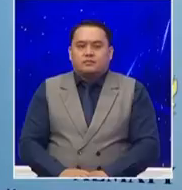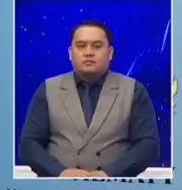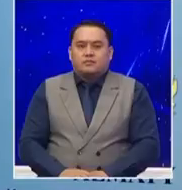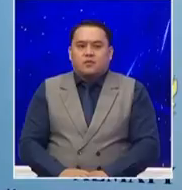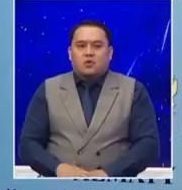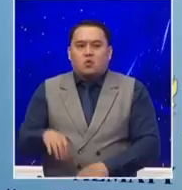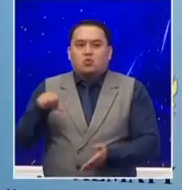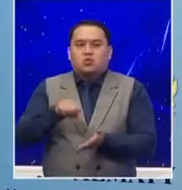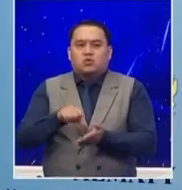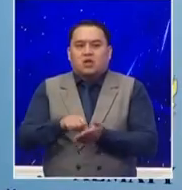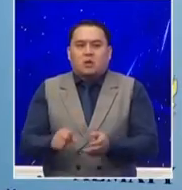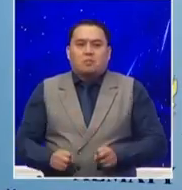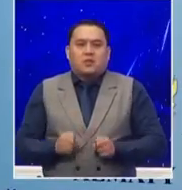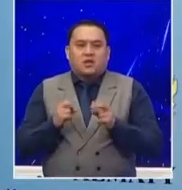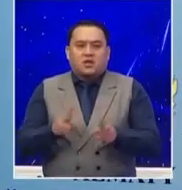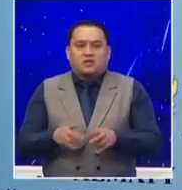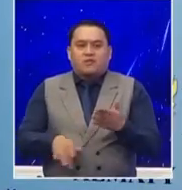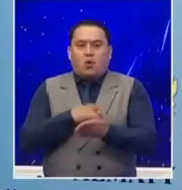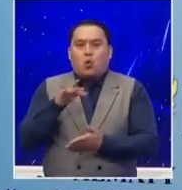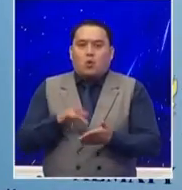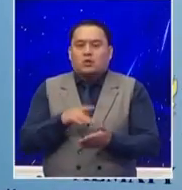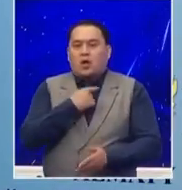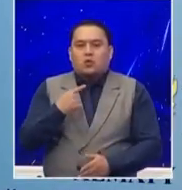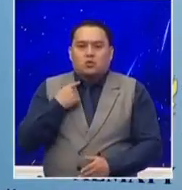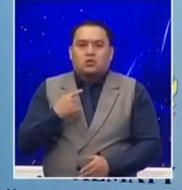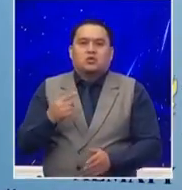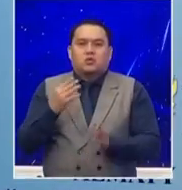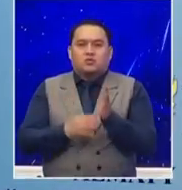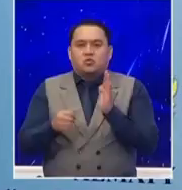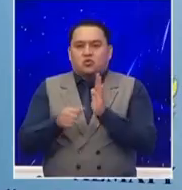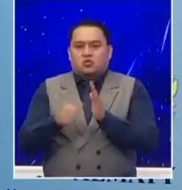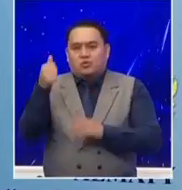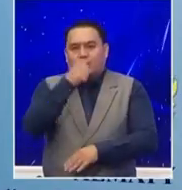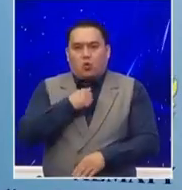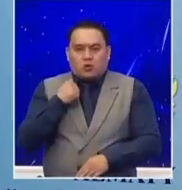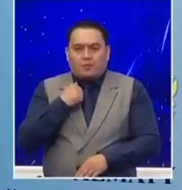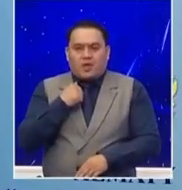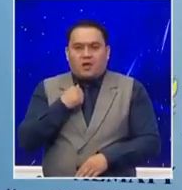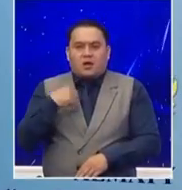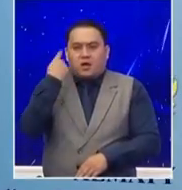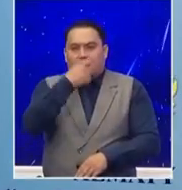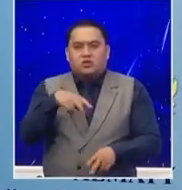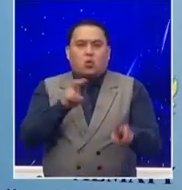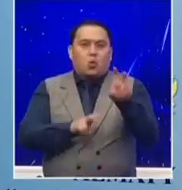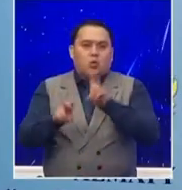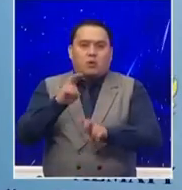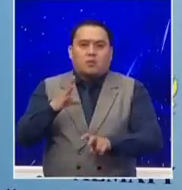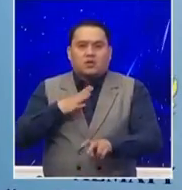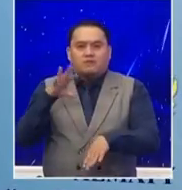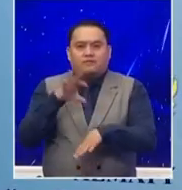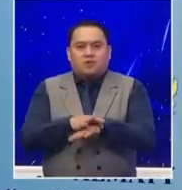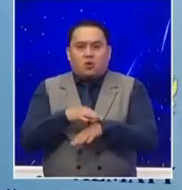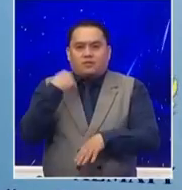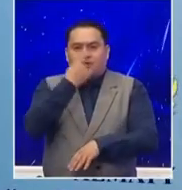в причастности к преступлению задержан житель города Талдыкурган 1996 года рождения. В ходе личного обыска у него были изъяты